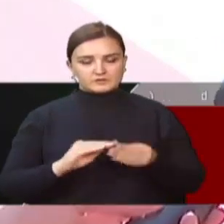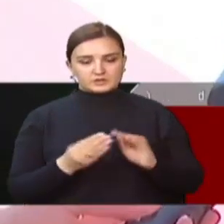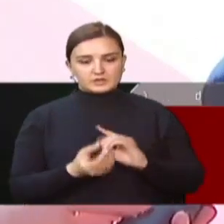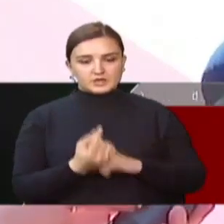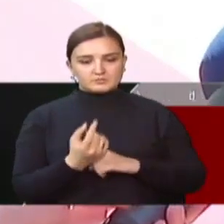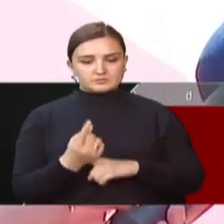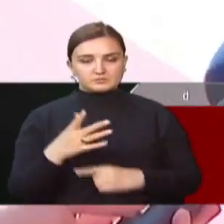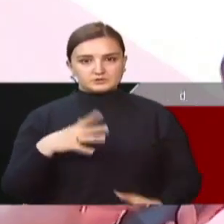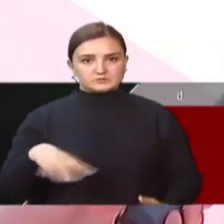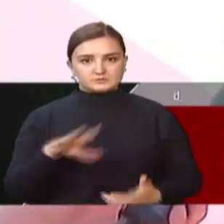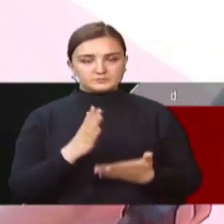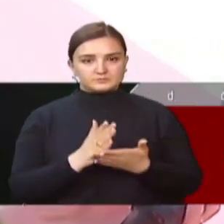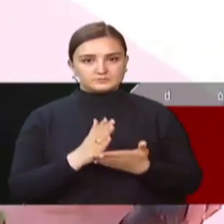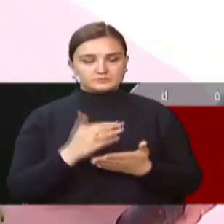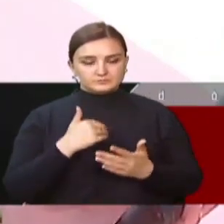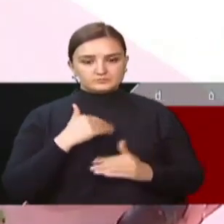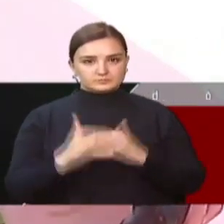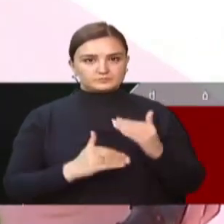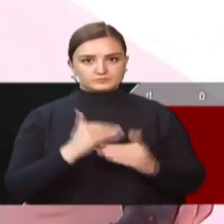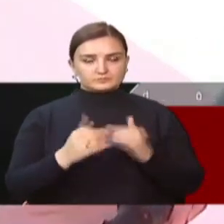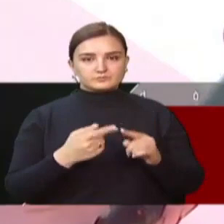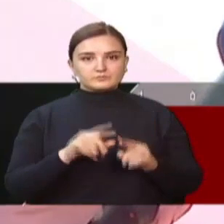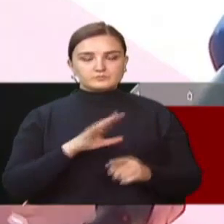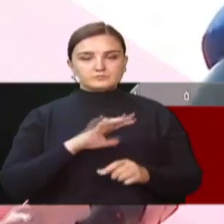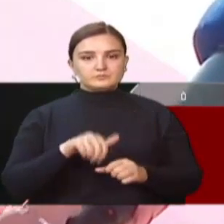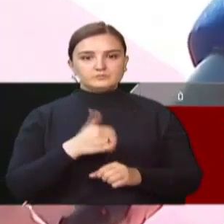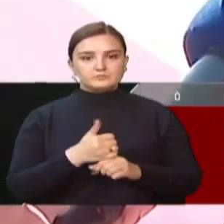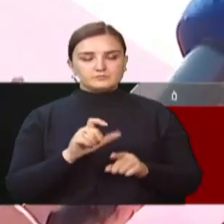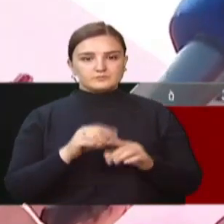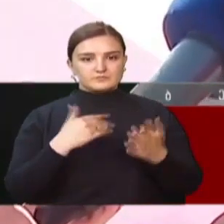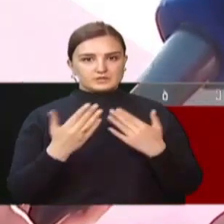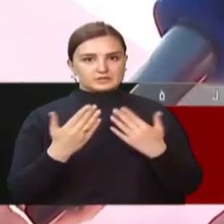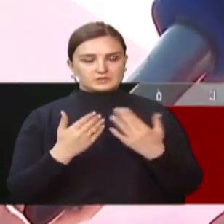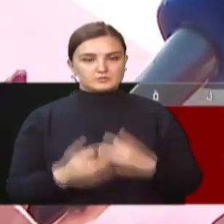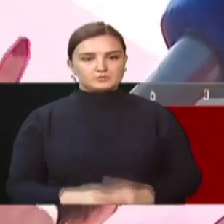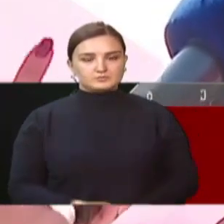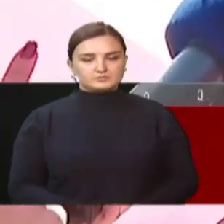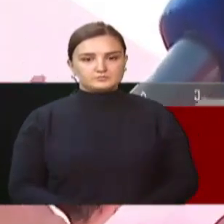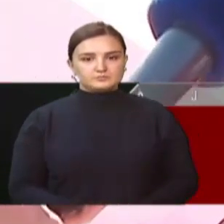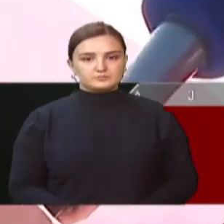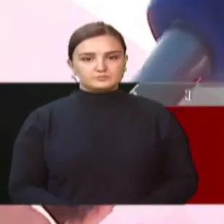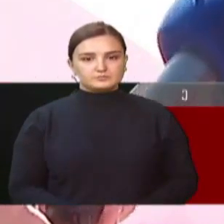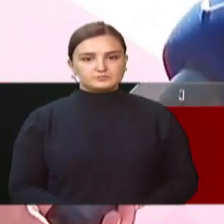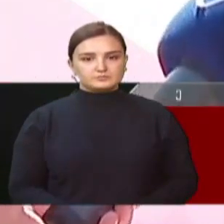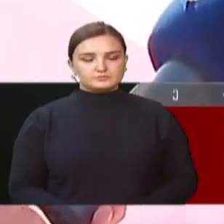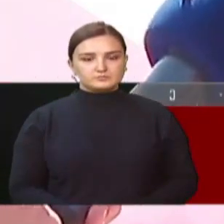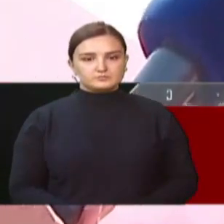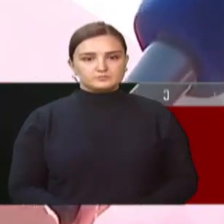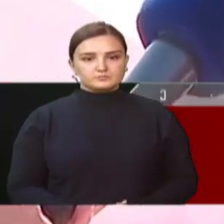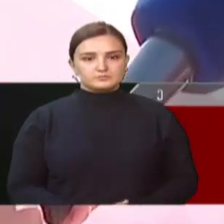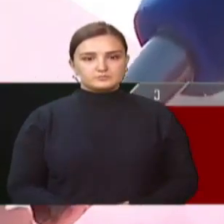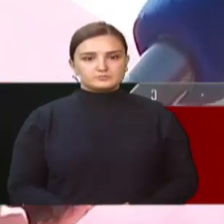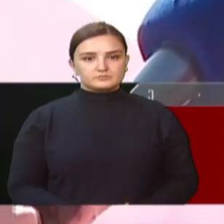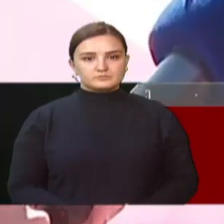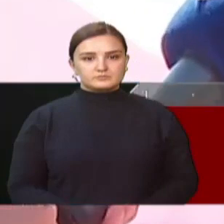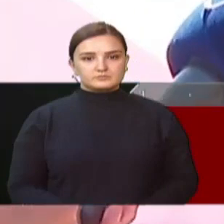ქვეყანაში არსებობს და ჩვენ მივდივართ წინ. აი ეს იყო მთავარი საუბრები. კი ბატონო, დიდი ხანია კანდიდატობა